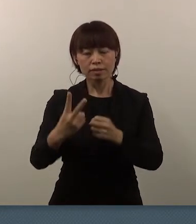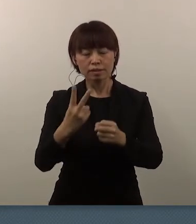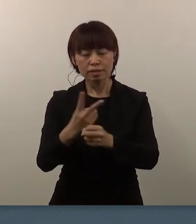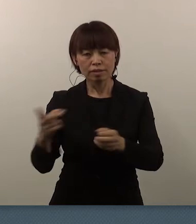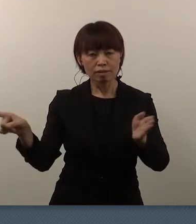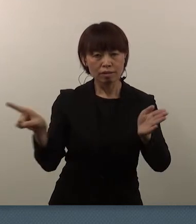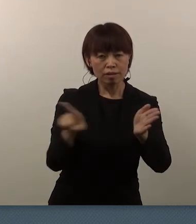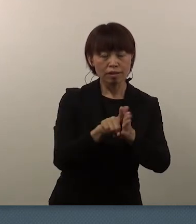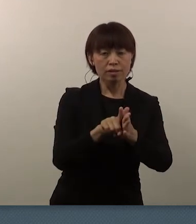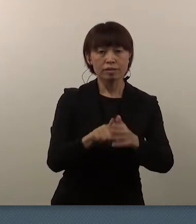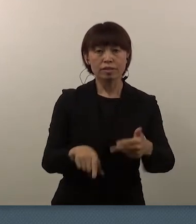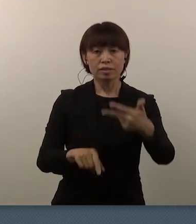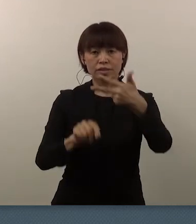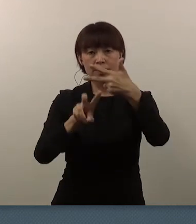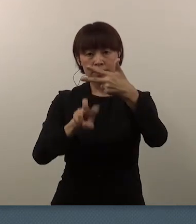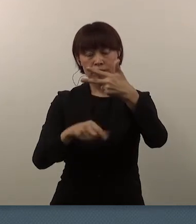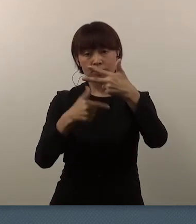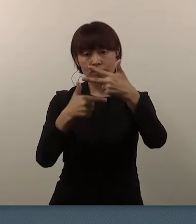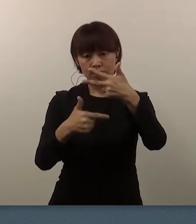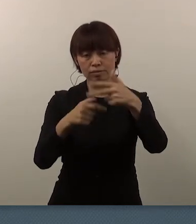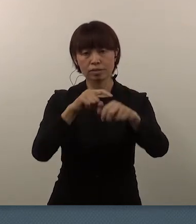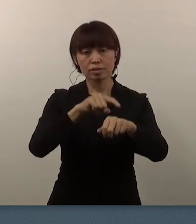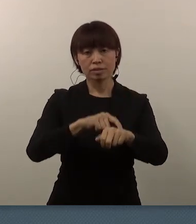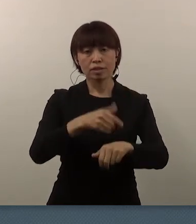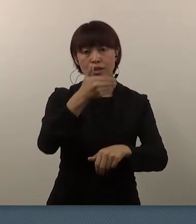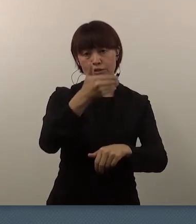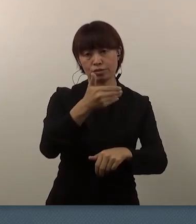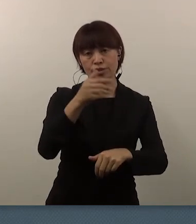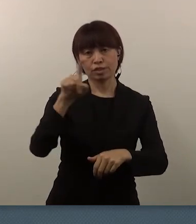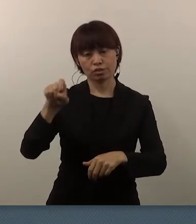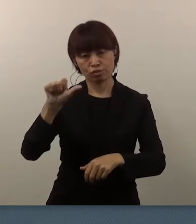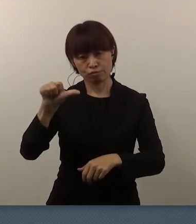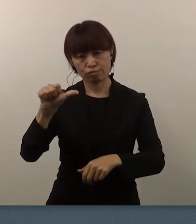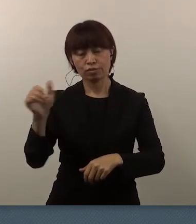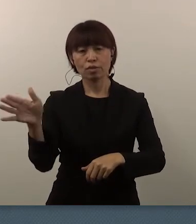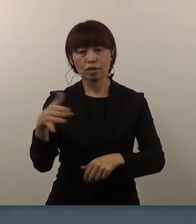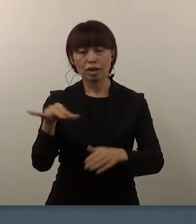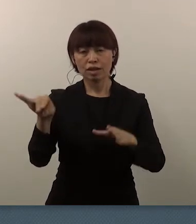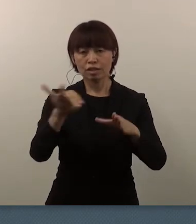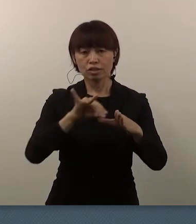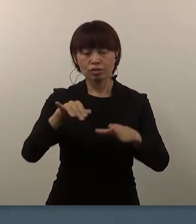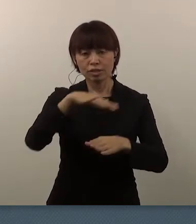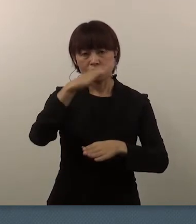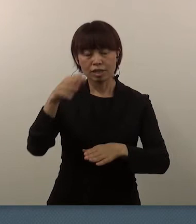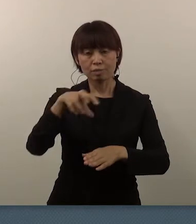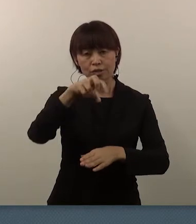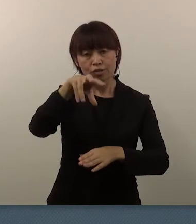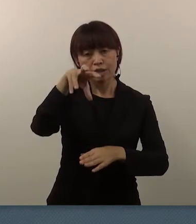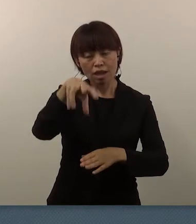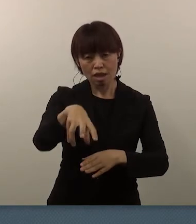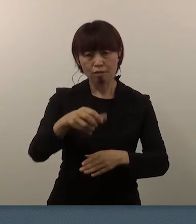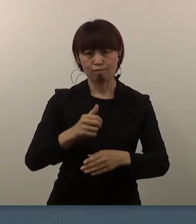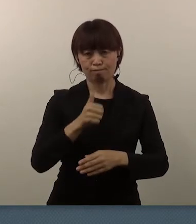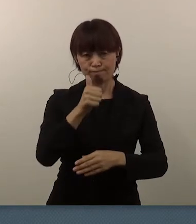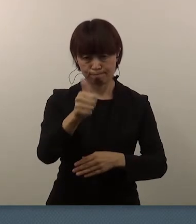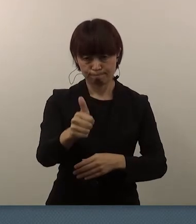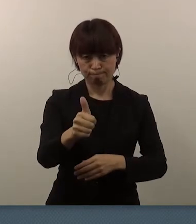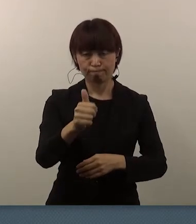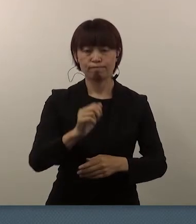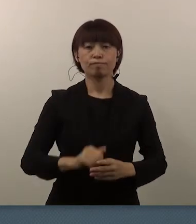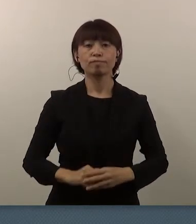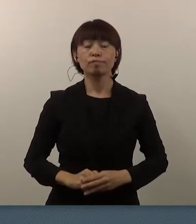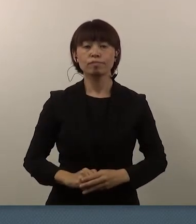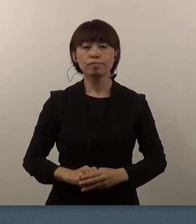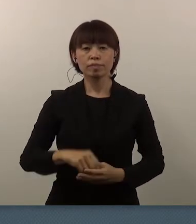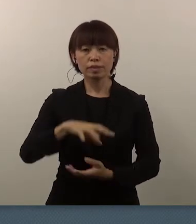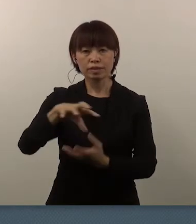月26日の9時15分から津久井やまゆり園を訪問しますのでお知らせいたします。事件が発